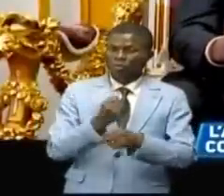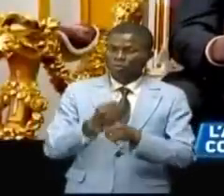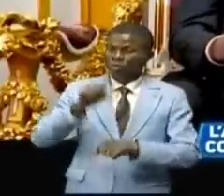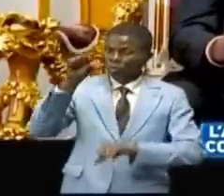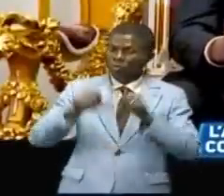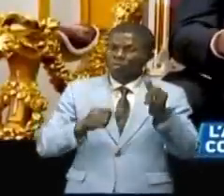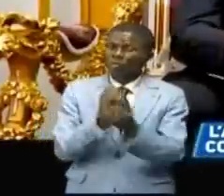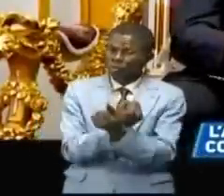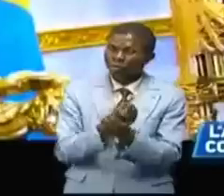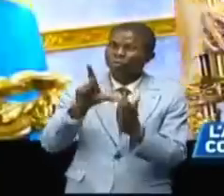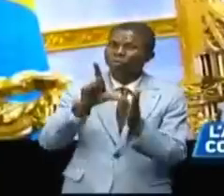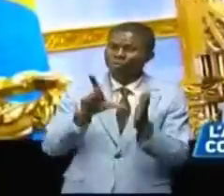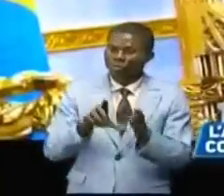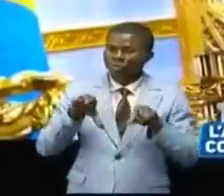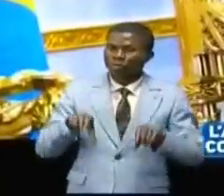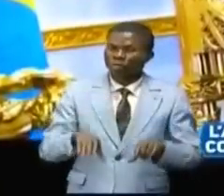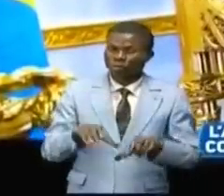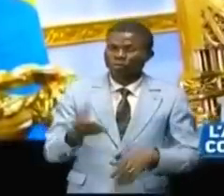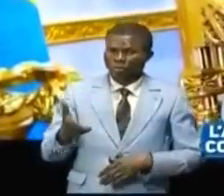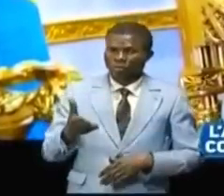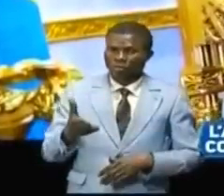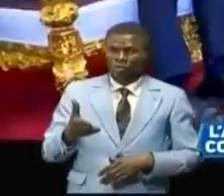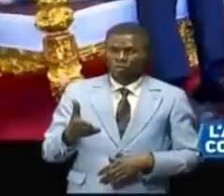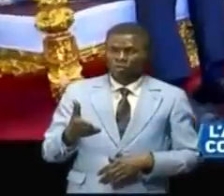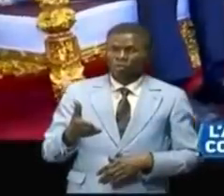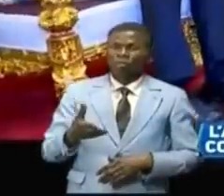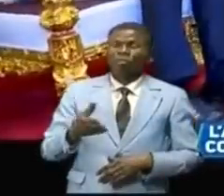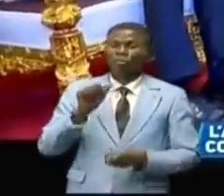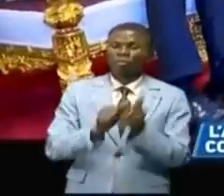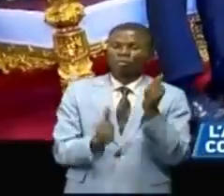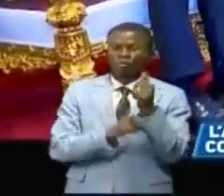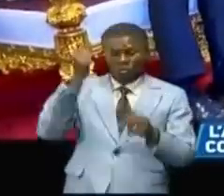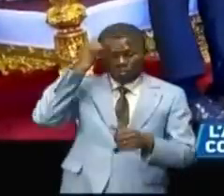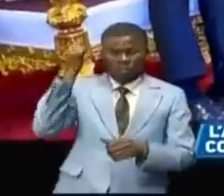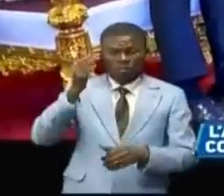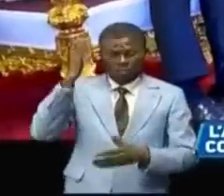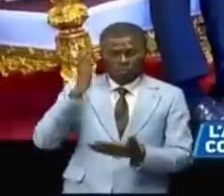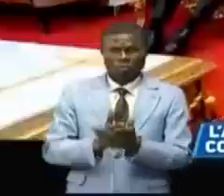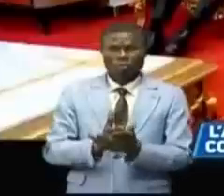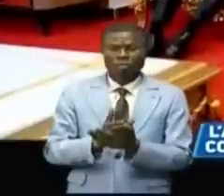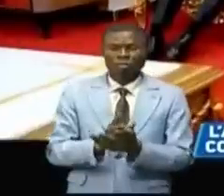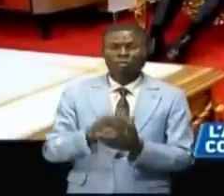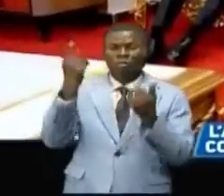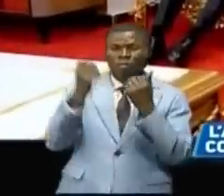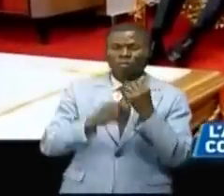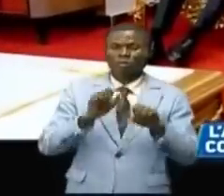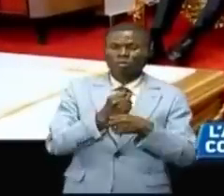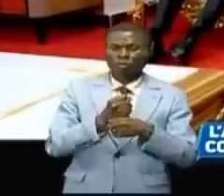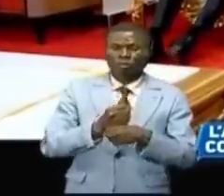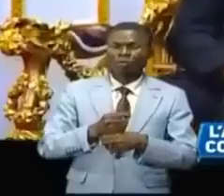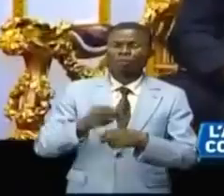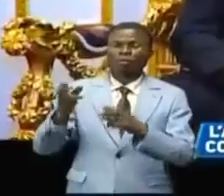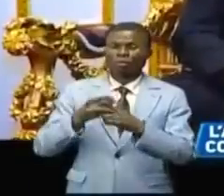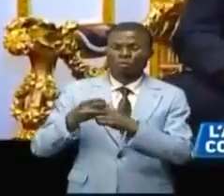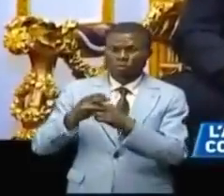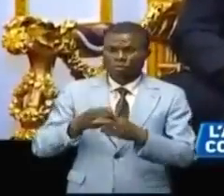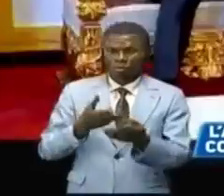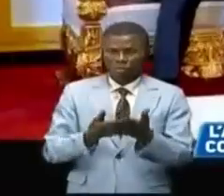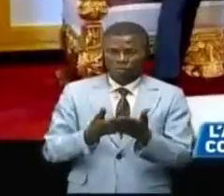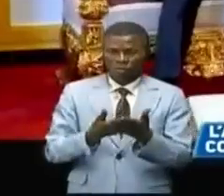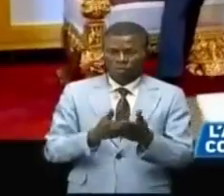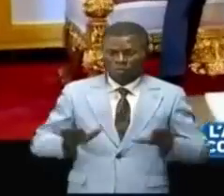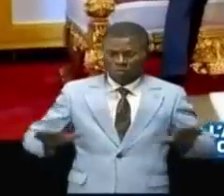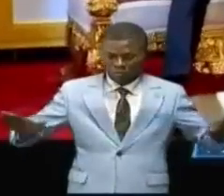qui respectent la loi. Nonobstant les embûches rencontrées sur le chemin, le processus de la création de la vraie classe moyenne congolaise à travers